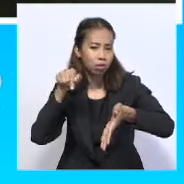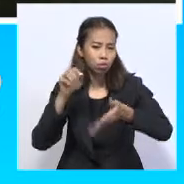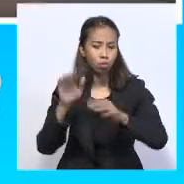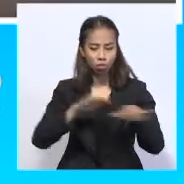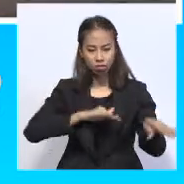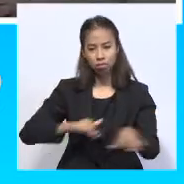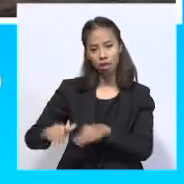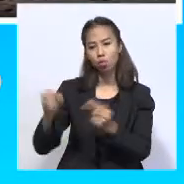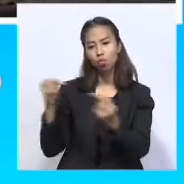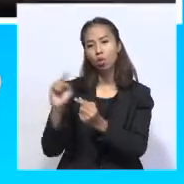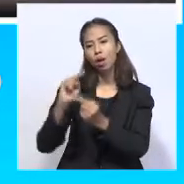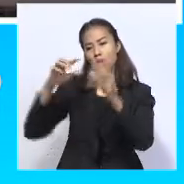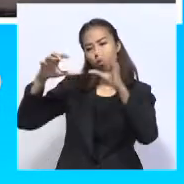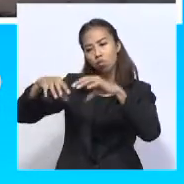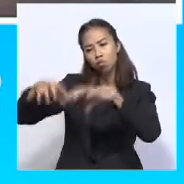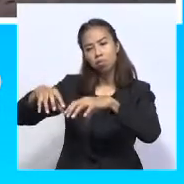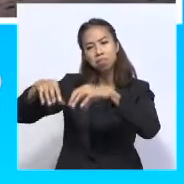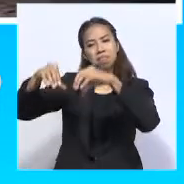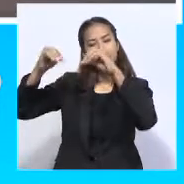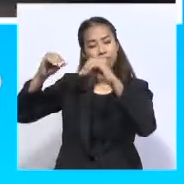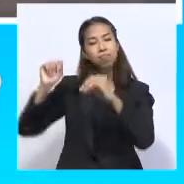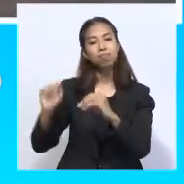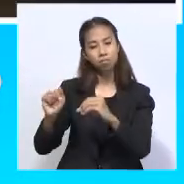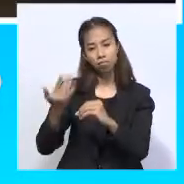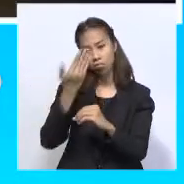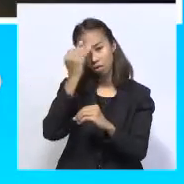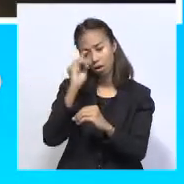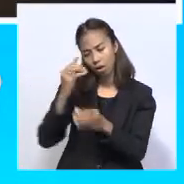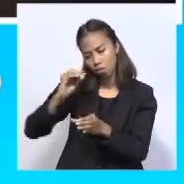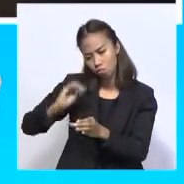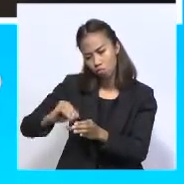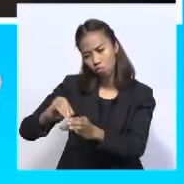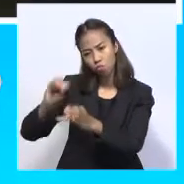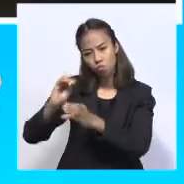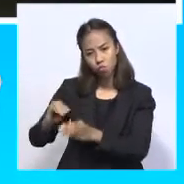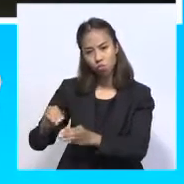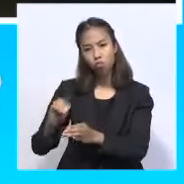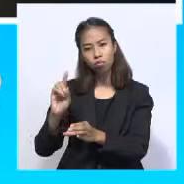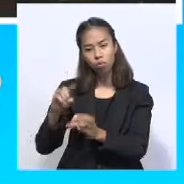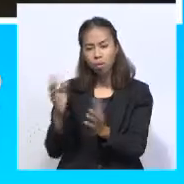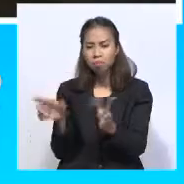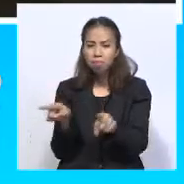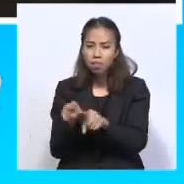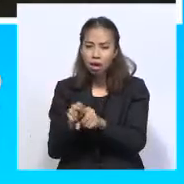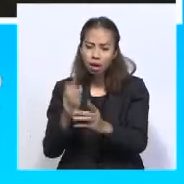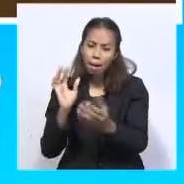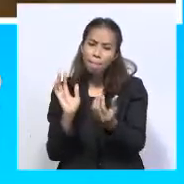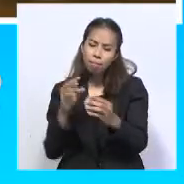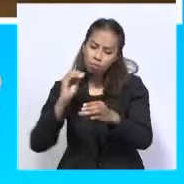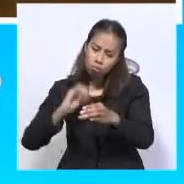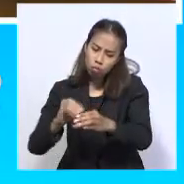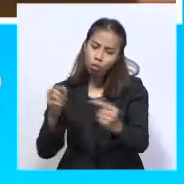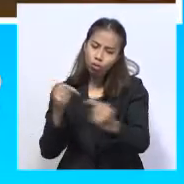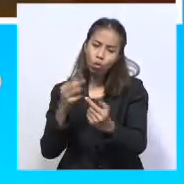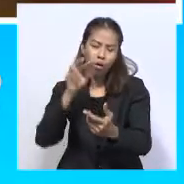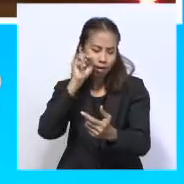งที่ฝนทิ้งช่วงนิดนึงนะครับโดยเฉพาะพืชที่ปลูกเป็นพืชที่มีขนาดเล็กนะครับต้องการน้ำเยอะอันนี้อาจจะมีปัญหาใน